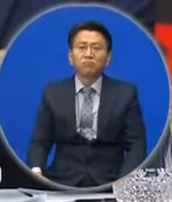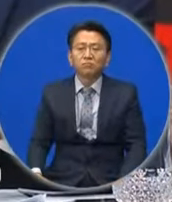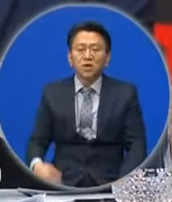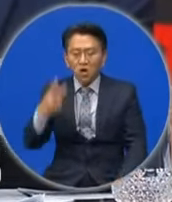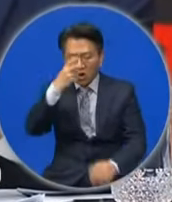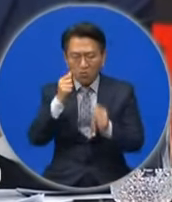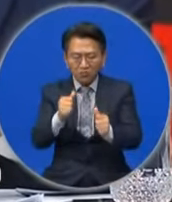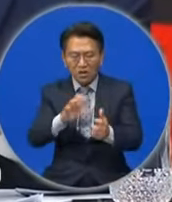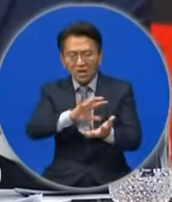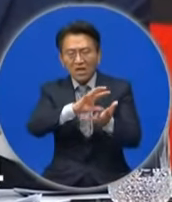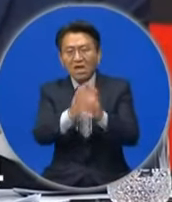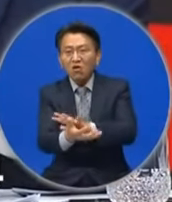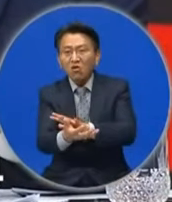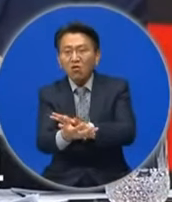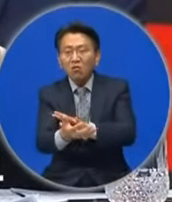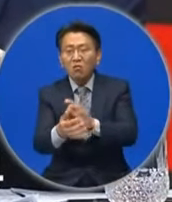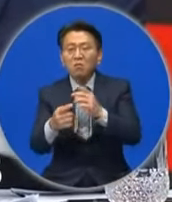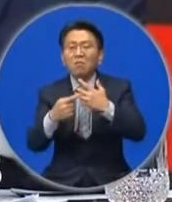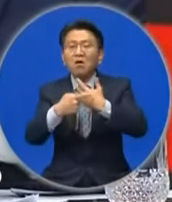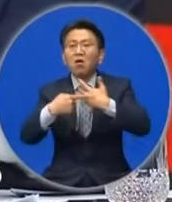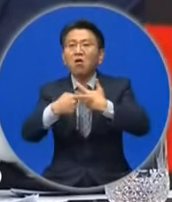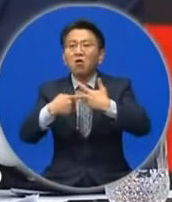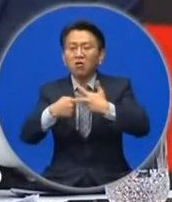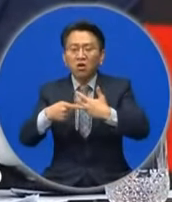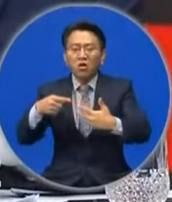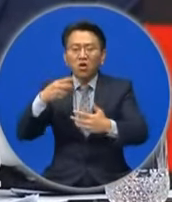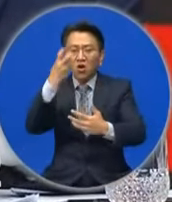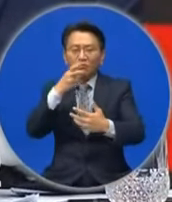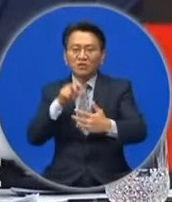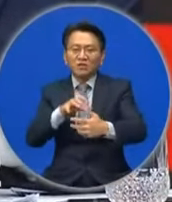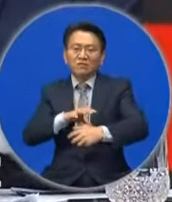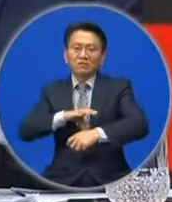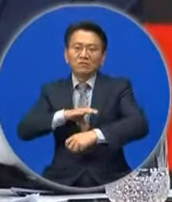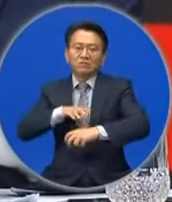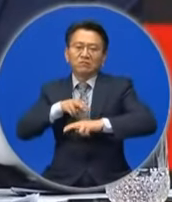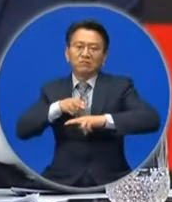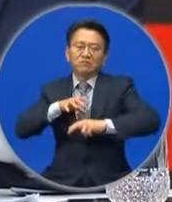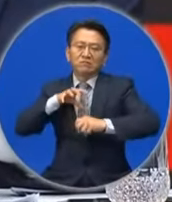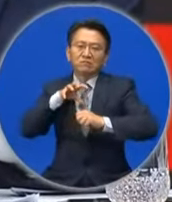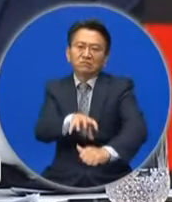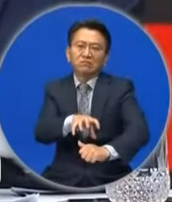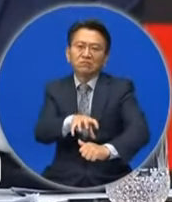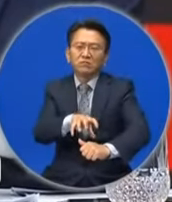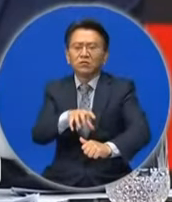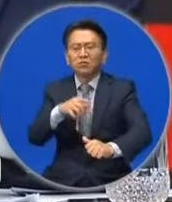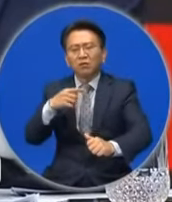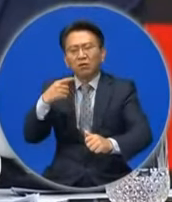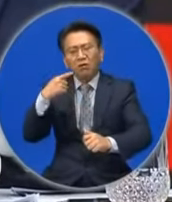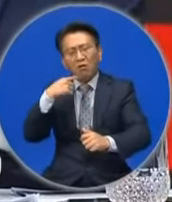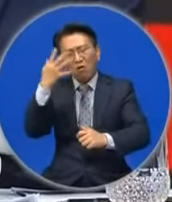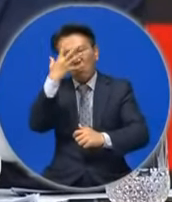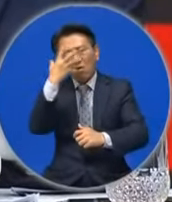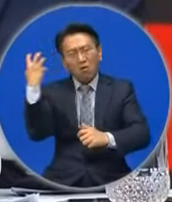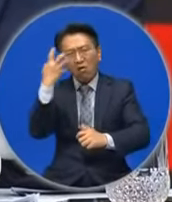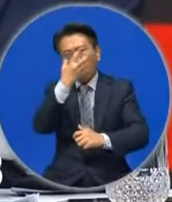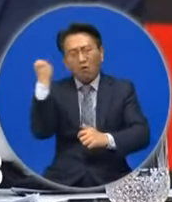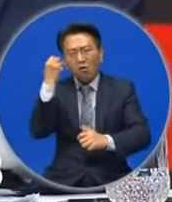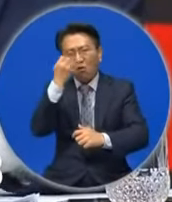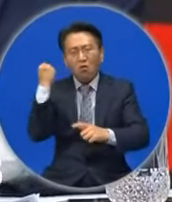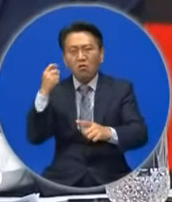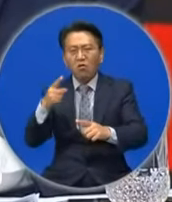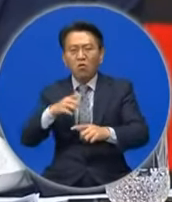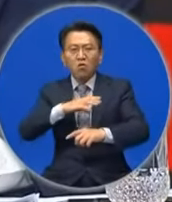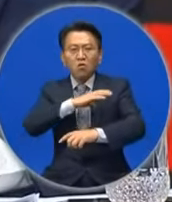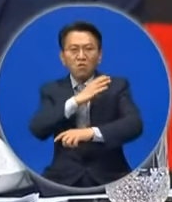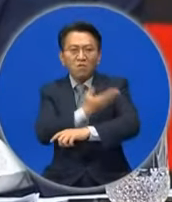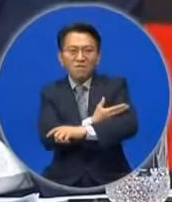검찰 개혁이라고 쓰고 검찰 장악이라고 읽는 그 위선과 권력에 의해 그 탐욕 이